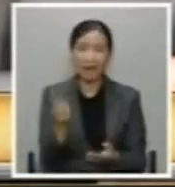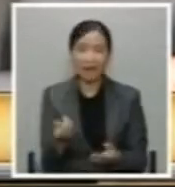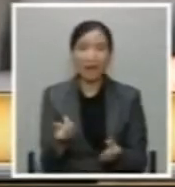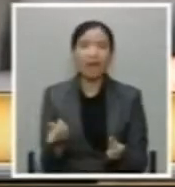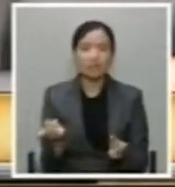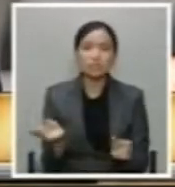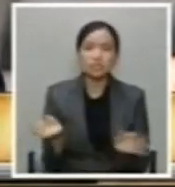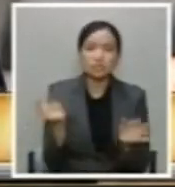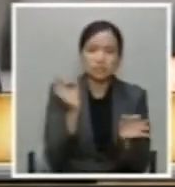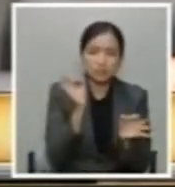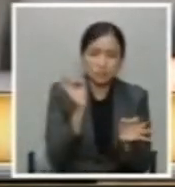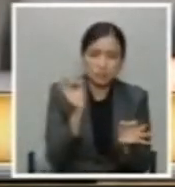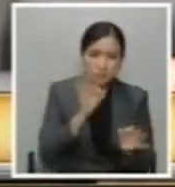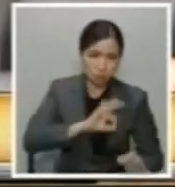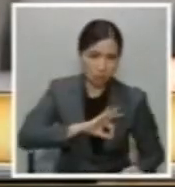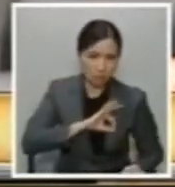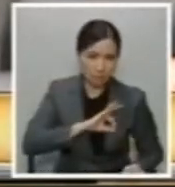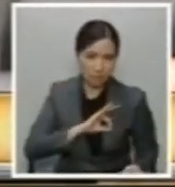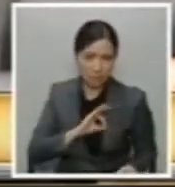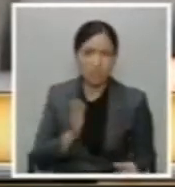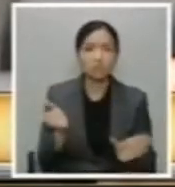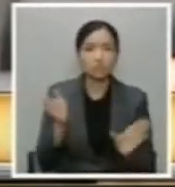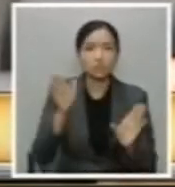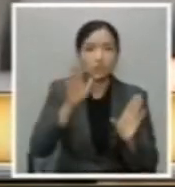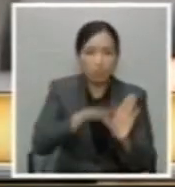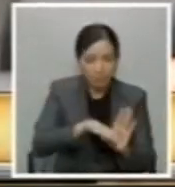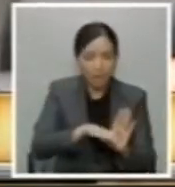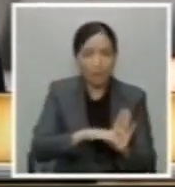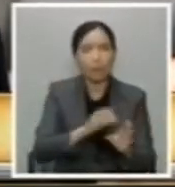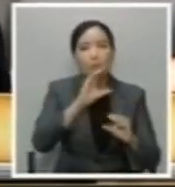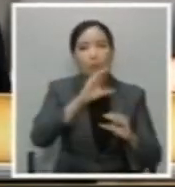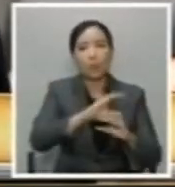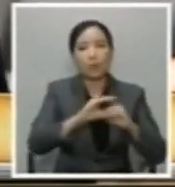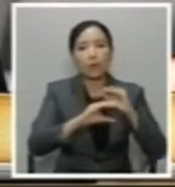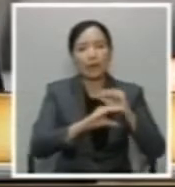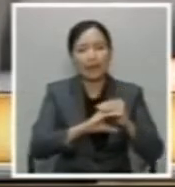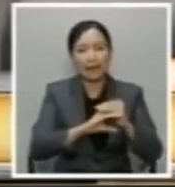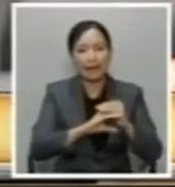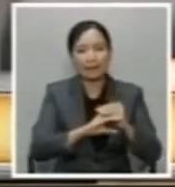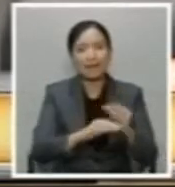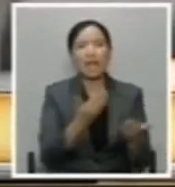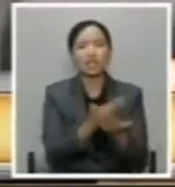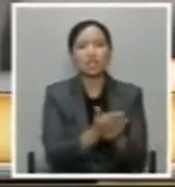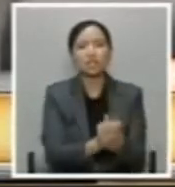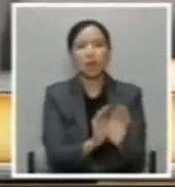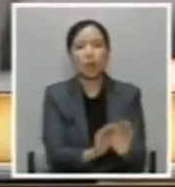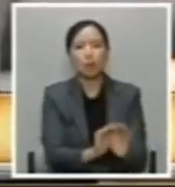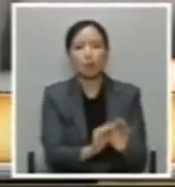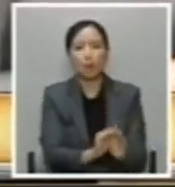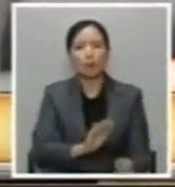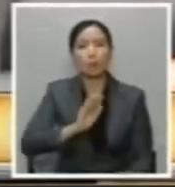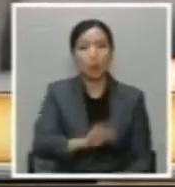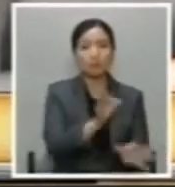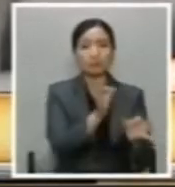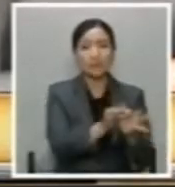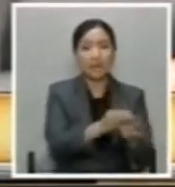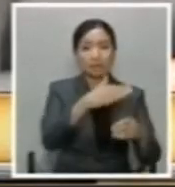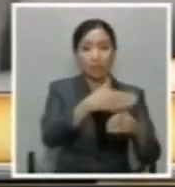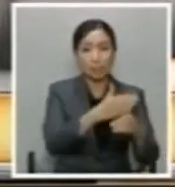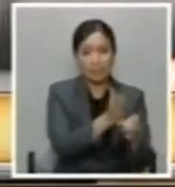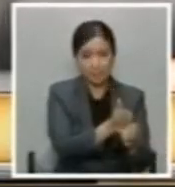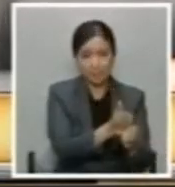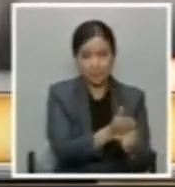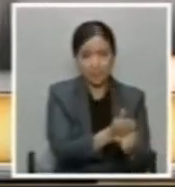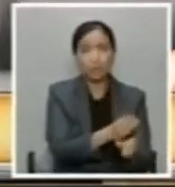ราต้องการก็คือในวัยประมาณ15ถึง21 22ปีเนี่ยเราจะได้สมาชิกเพิ่มขึ้นทันทีเป็นหลัก2ล้าน